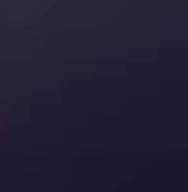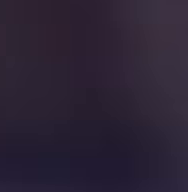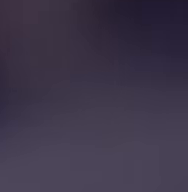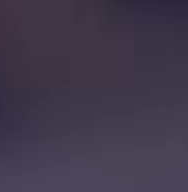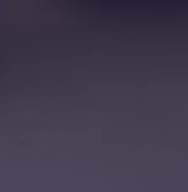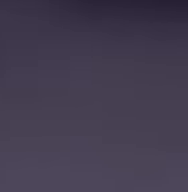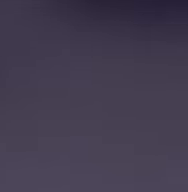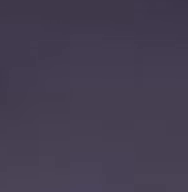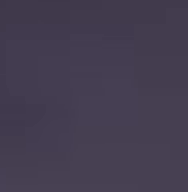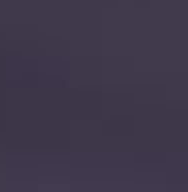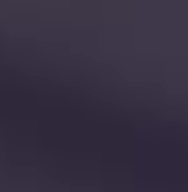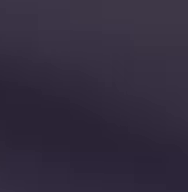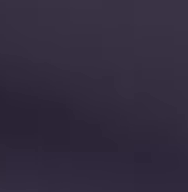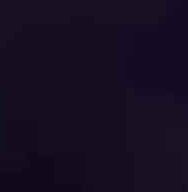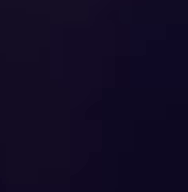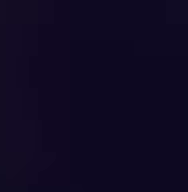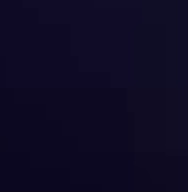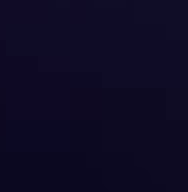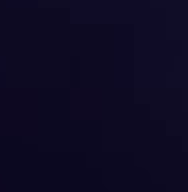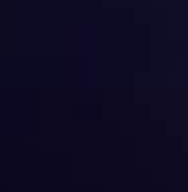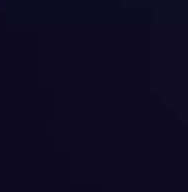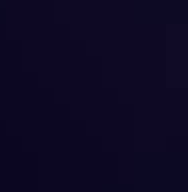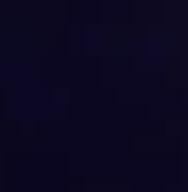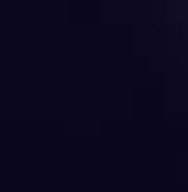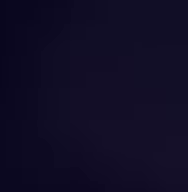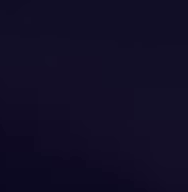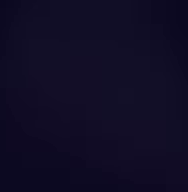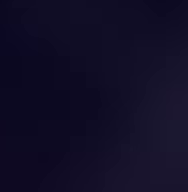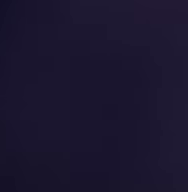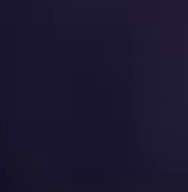43 juta rupiah dan dilarang masuk ke Arab Saudi selama 10 tahun.